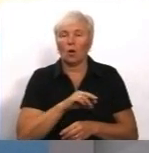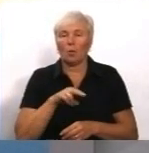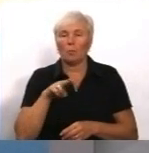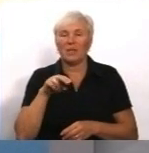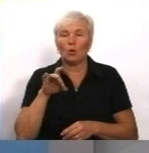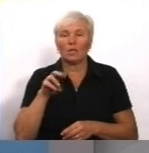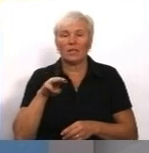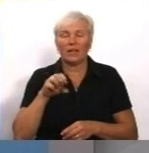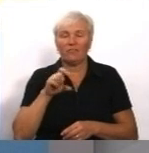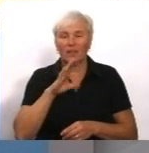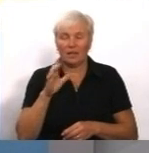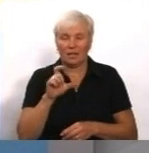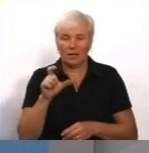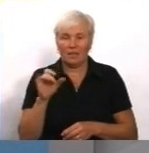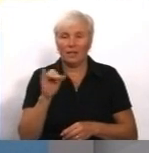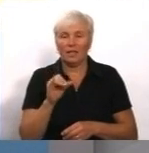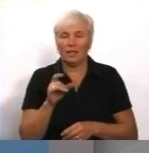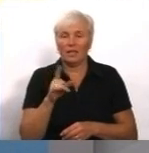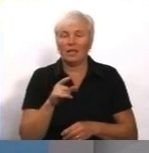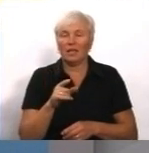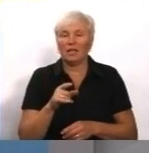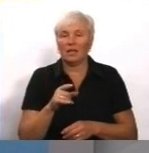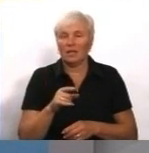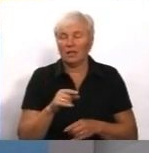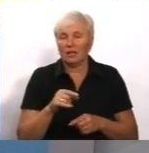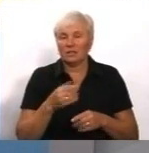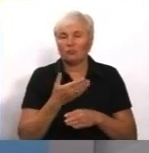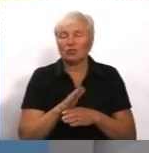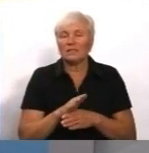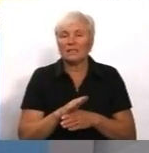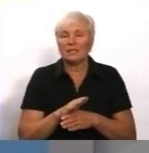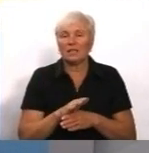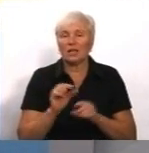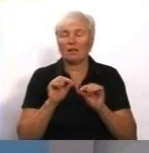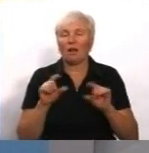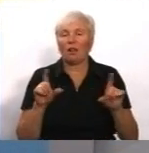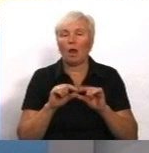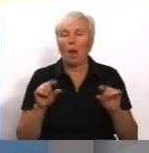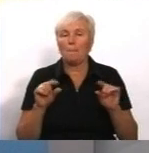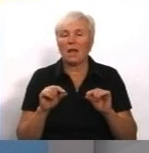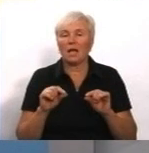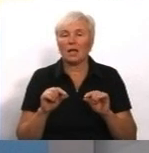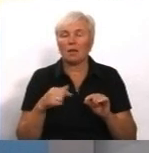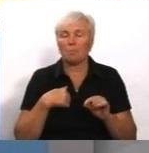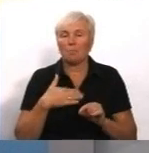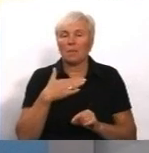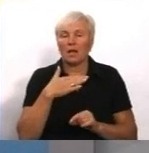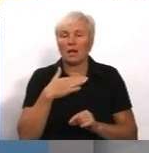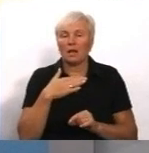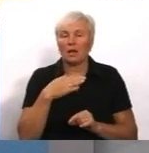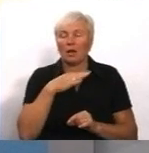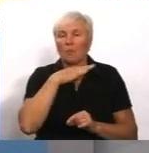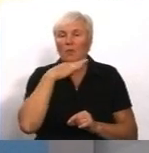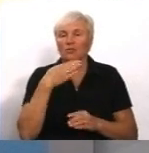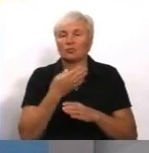вже штрафних санкцій – це в частині реклами. Ми багато в частині